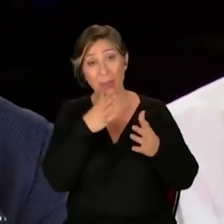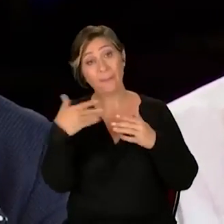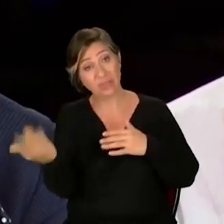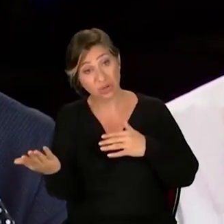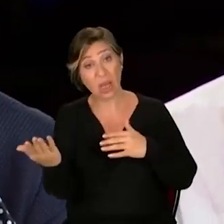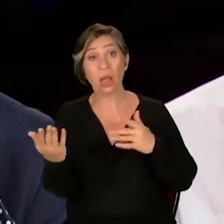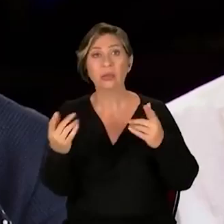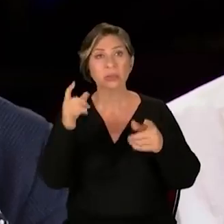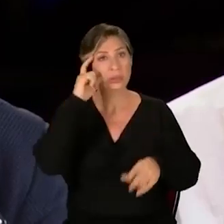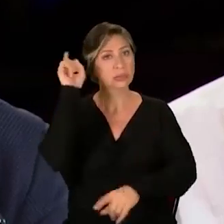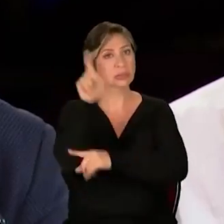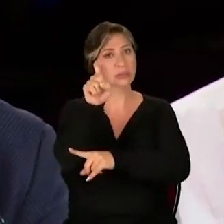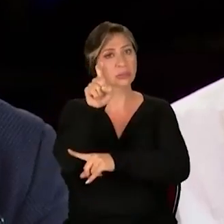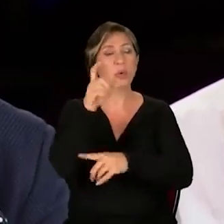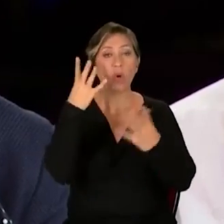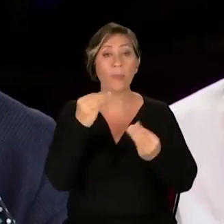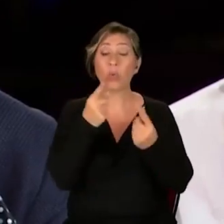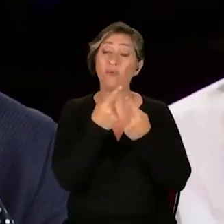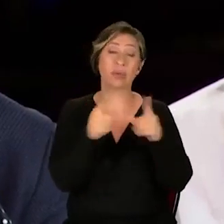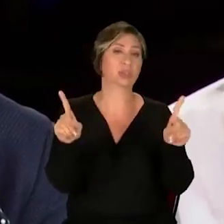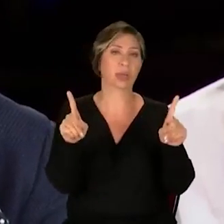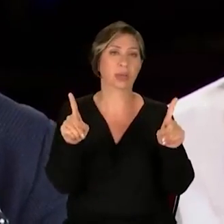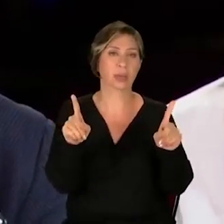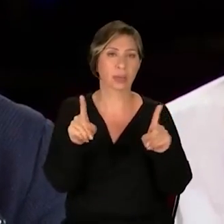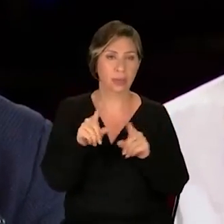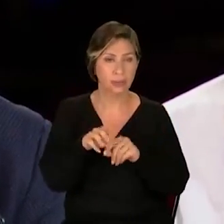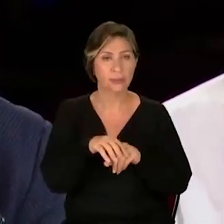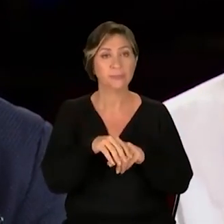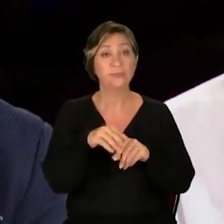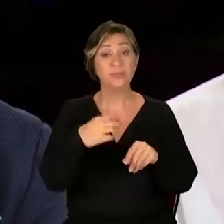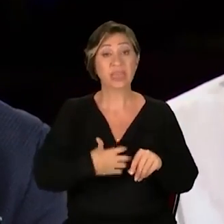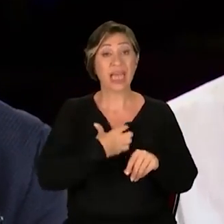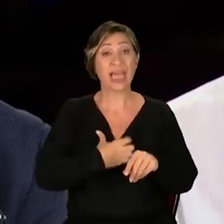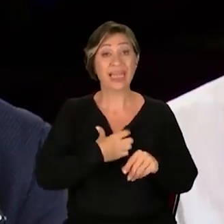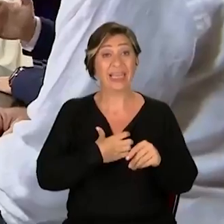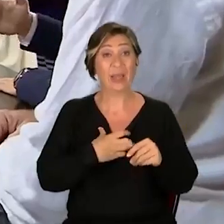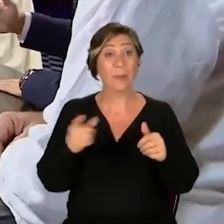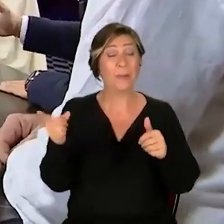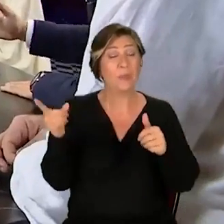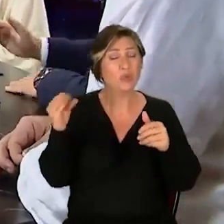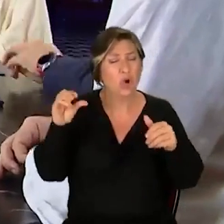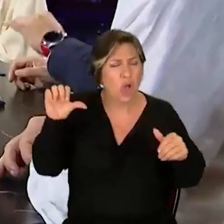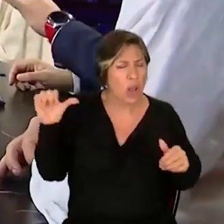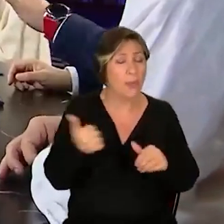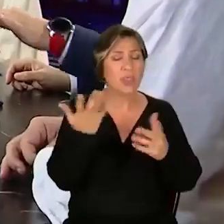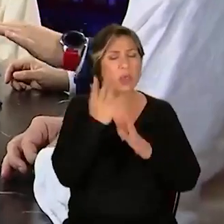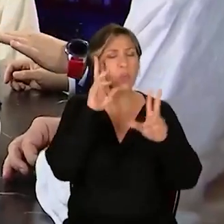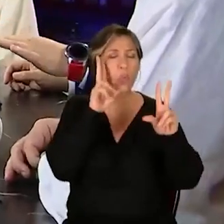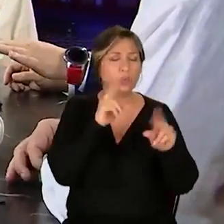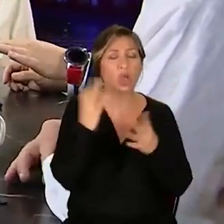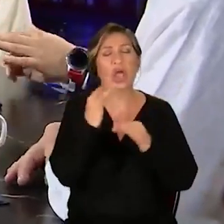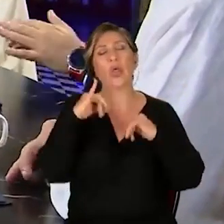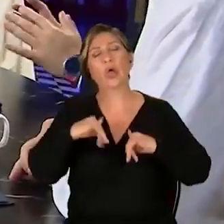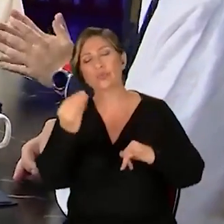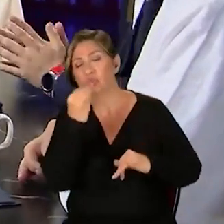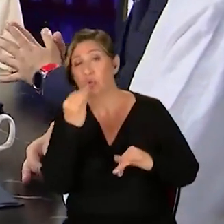başka. Obsesif olup sürekli bununla ilgili kaygı yaşamak başka. Çünkü kaygı başlı başına ne kadar uyuyorsanız, ne kadar iyi yiyorsanız